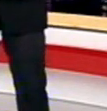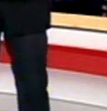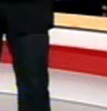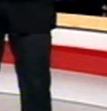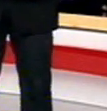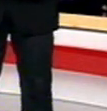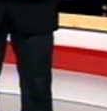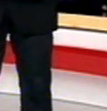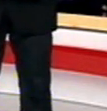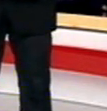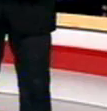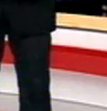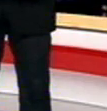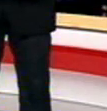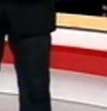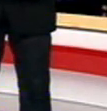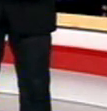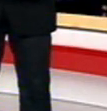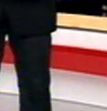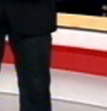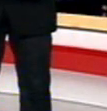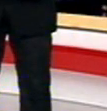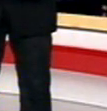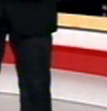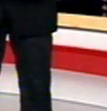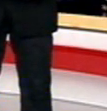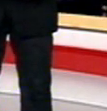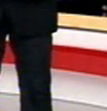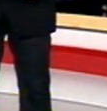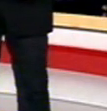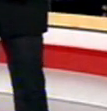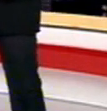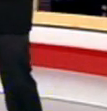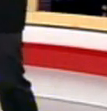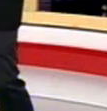1mdb sistem pertahanan udara canggih di Sabah tangani sebarang